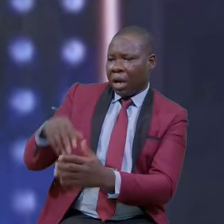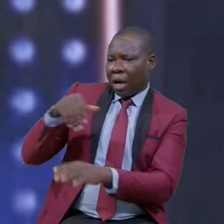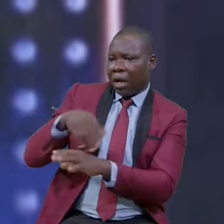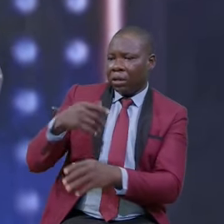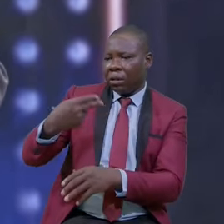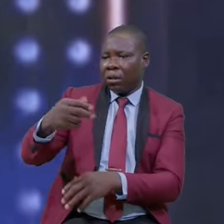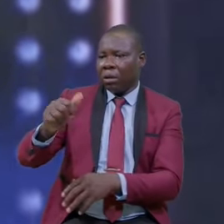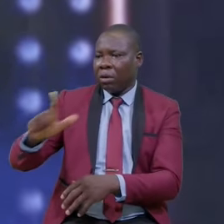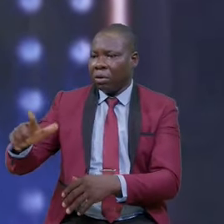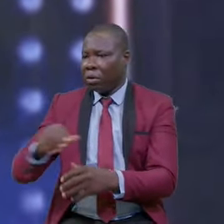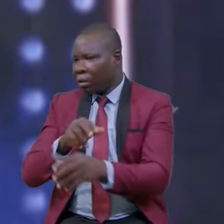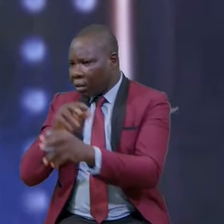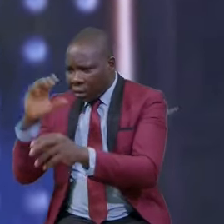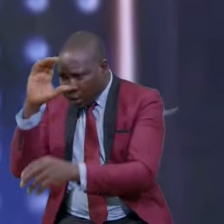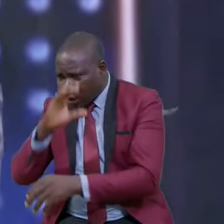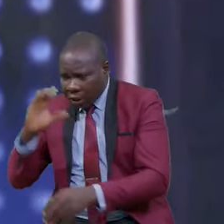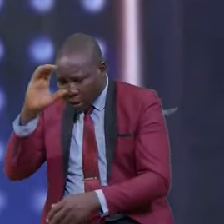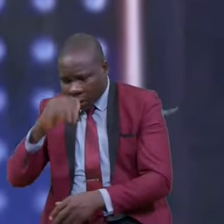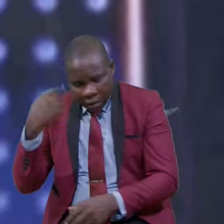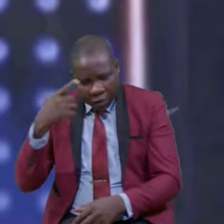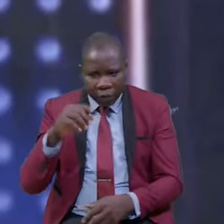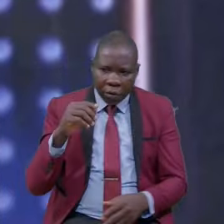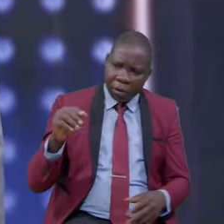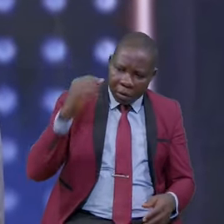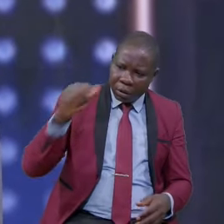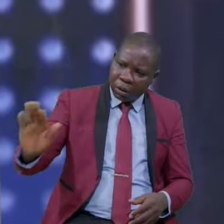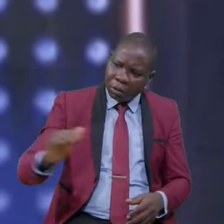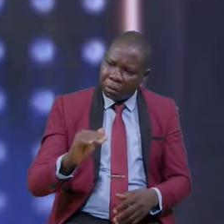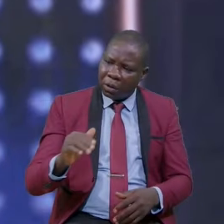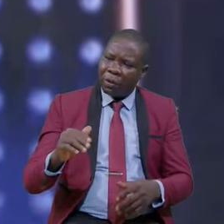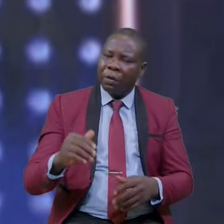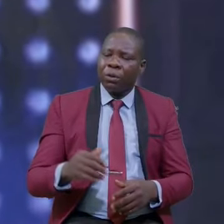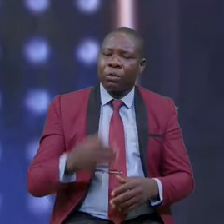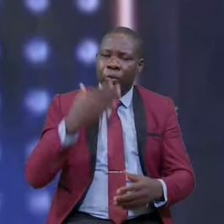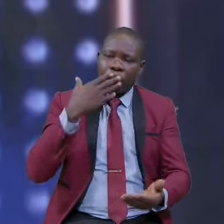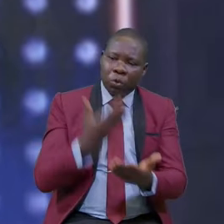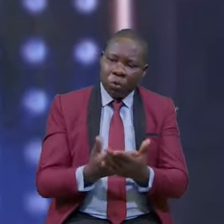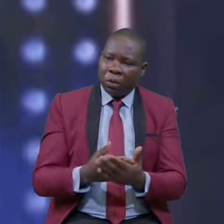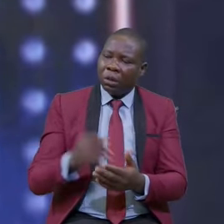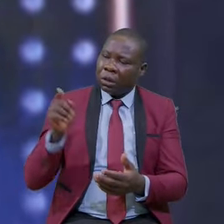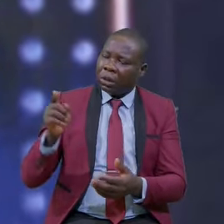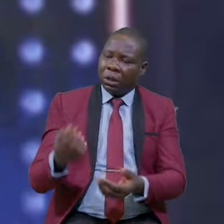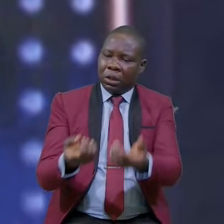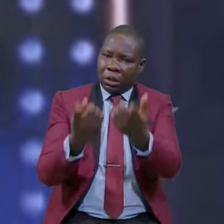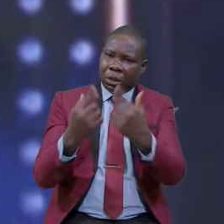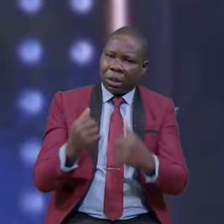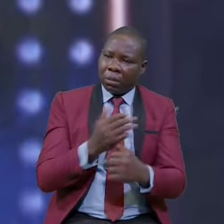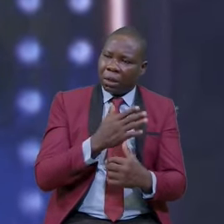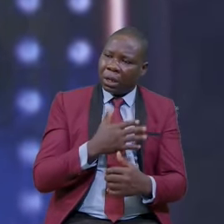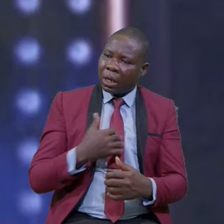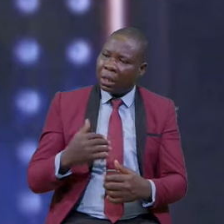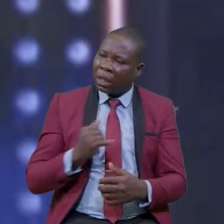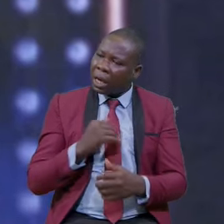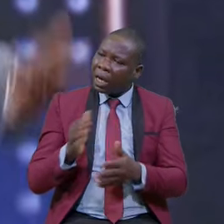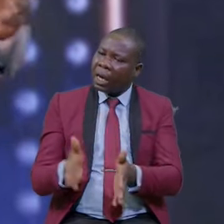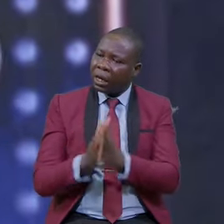arrivé. J'ai dit, est-ce que tu l'as fait? Il m'a dit oui. J'ai dit, prions. Il dit non.